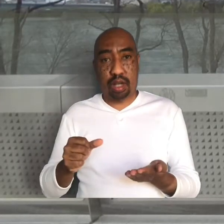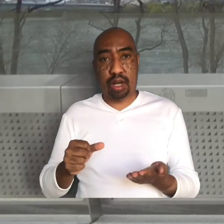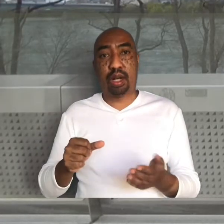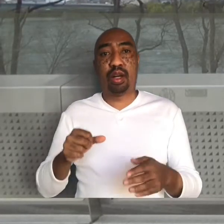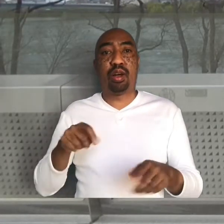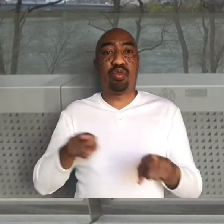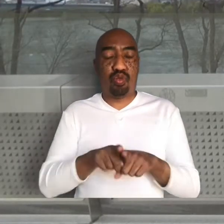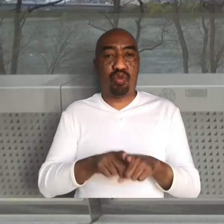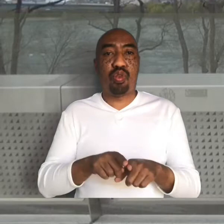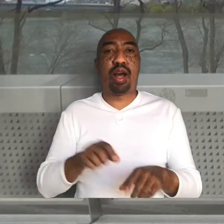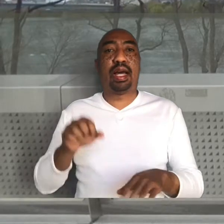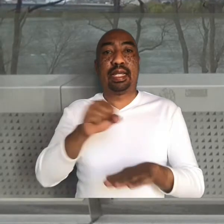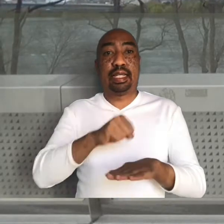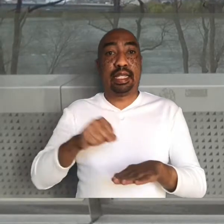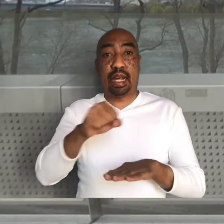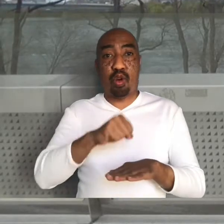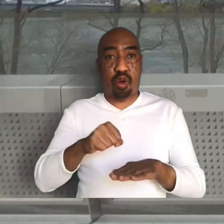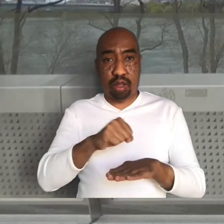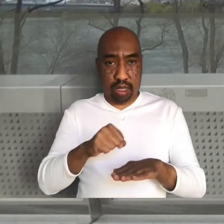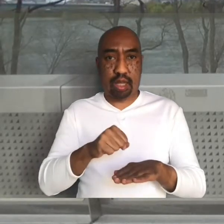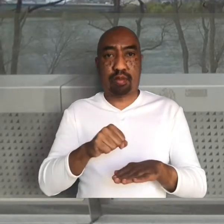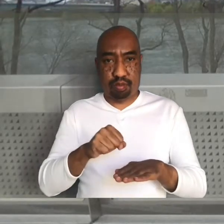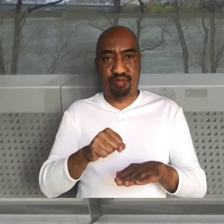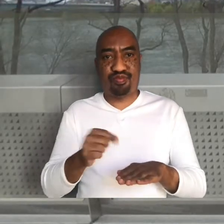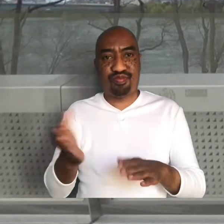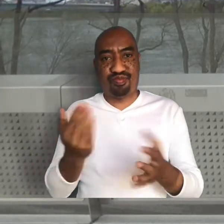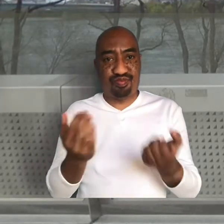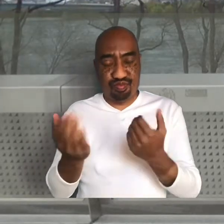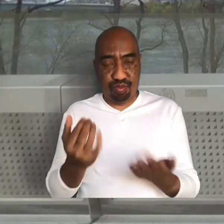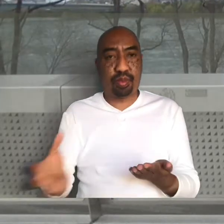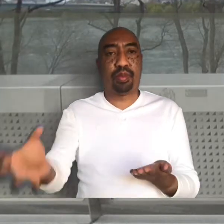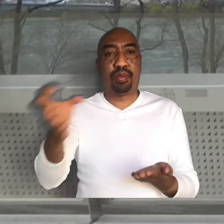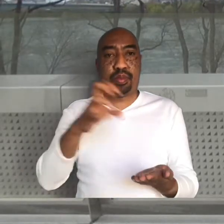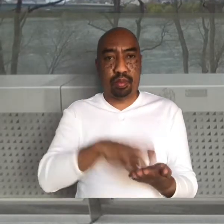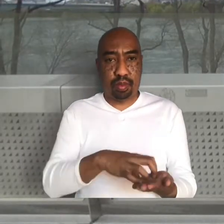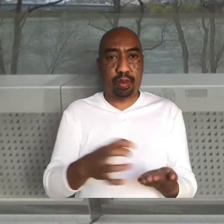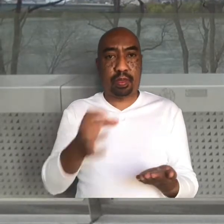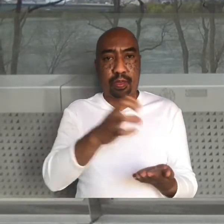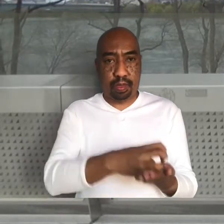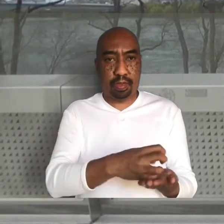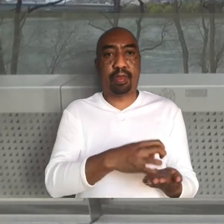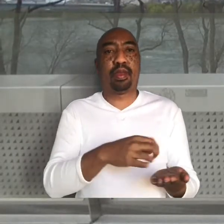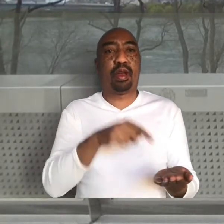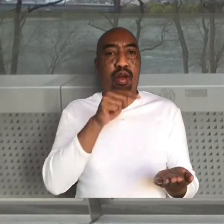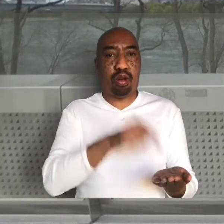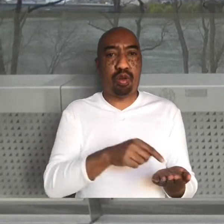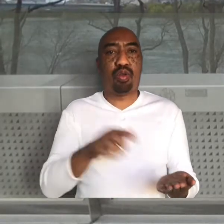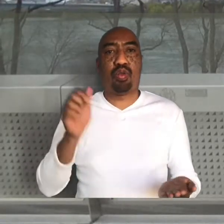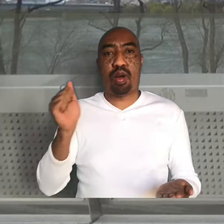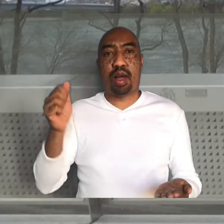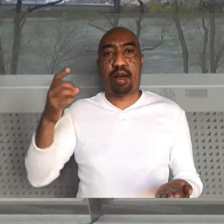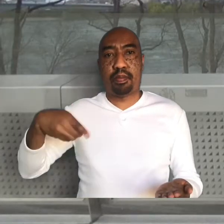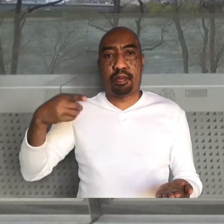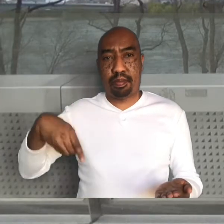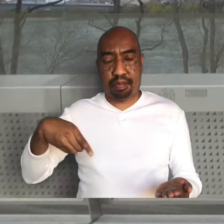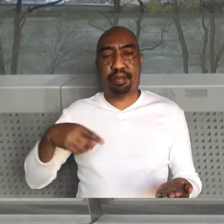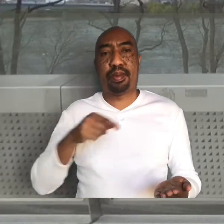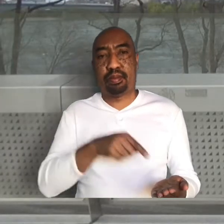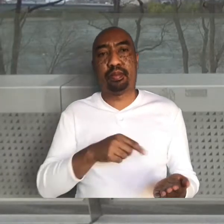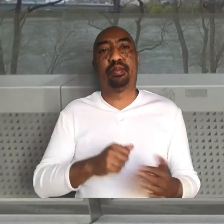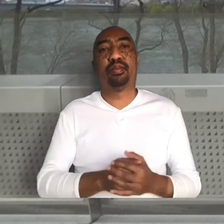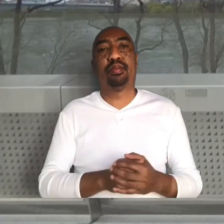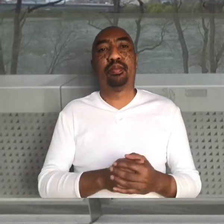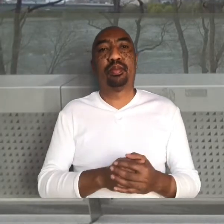renivohipileovana sy ny sinoda no raisintsika, dia rehefa azontsika daholo izay coordonné izay dia ampidirintsika